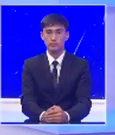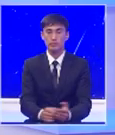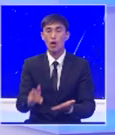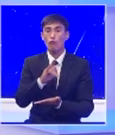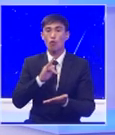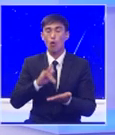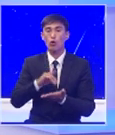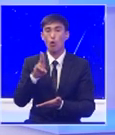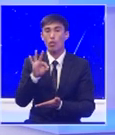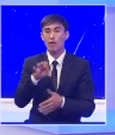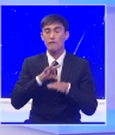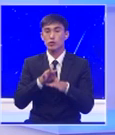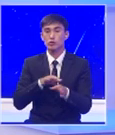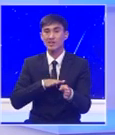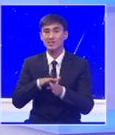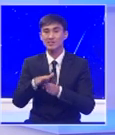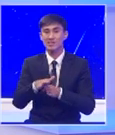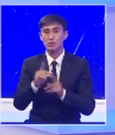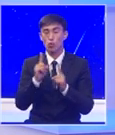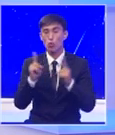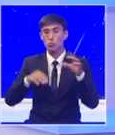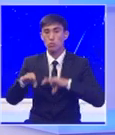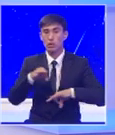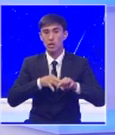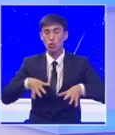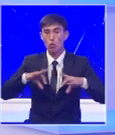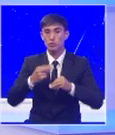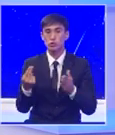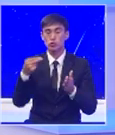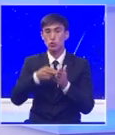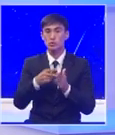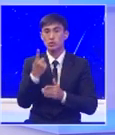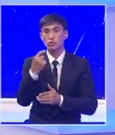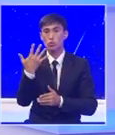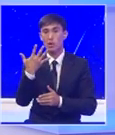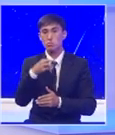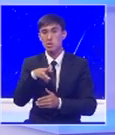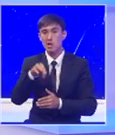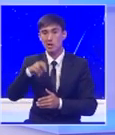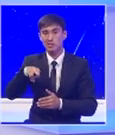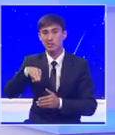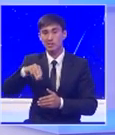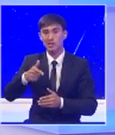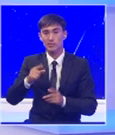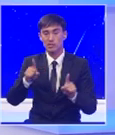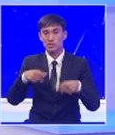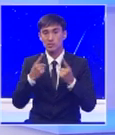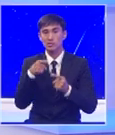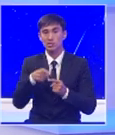В городе Кунай ведется реализация ряда крупных проектов общей стоимостью порядка 105 миллиардов тенге с